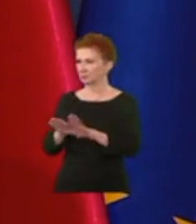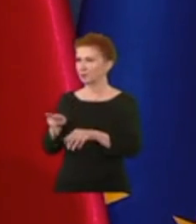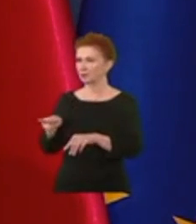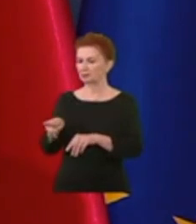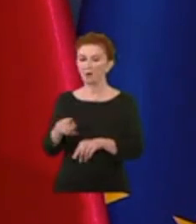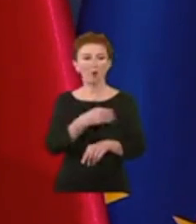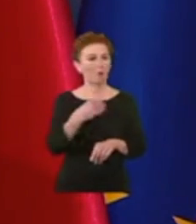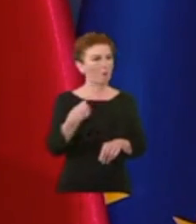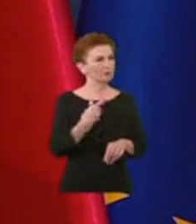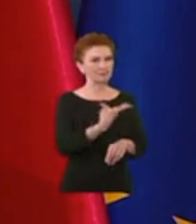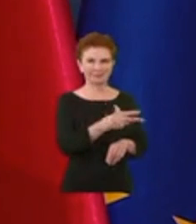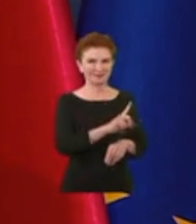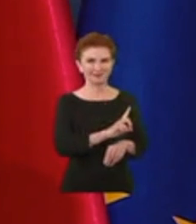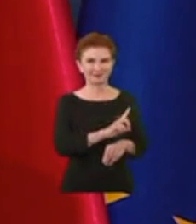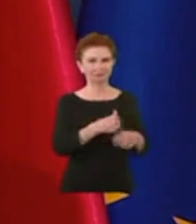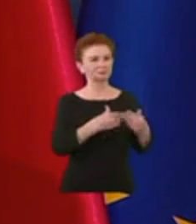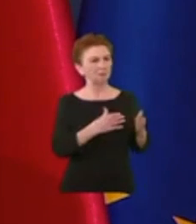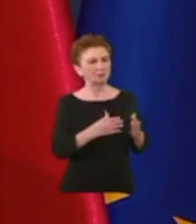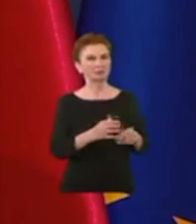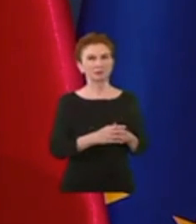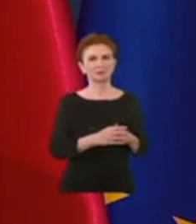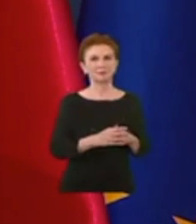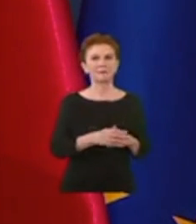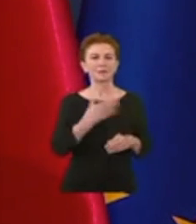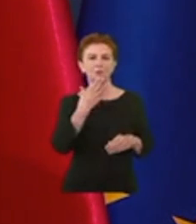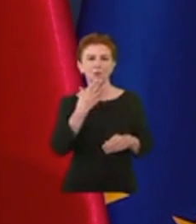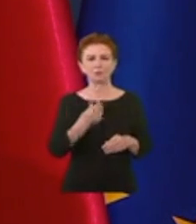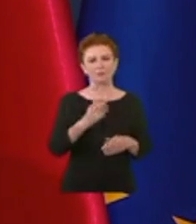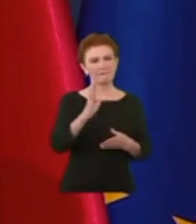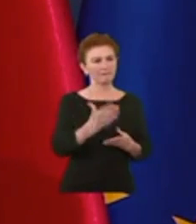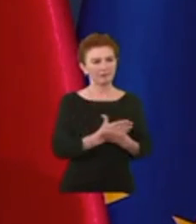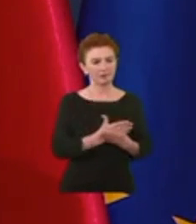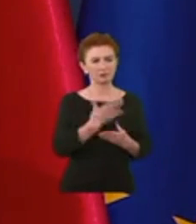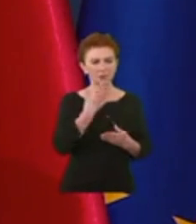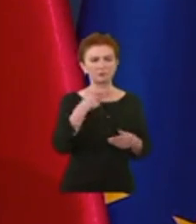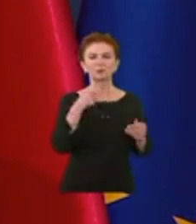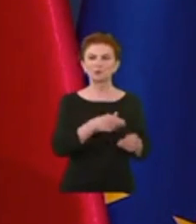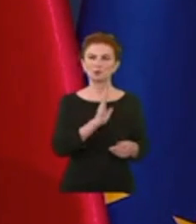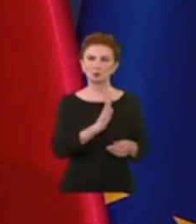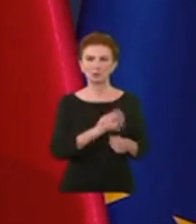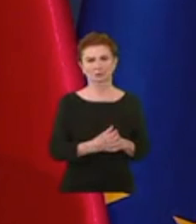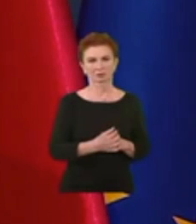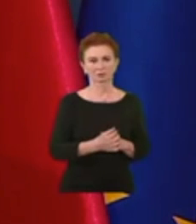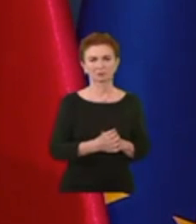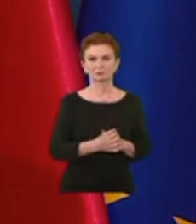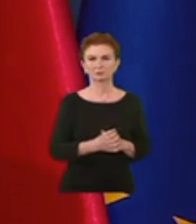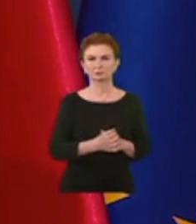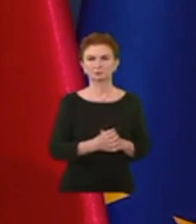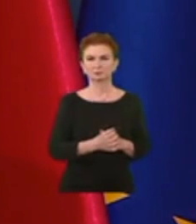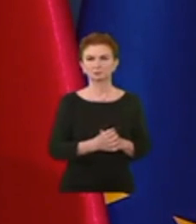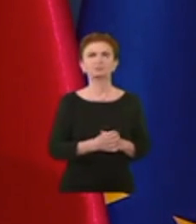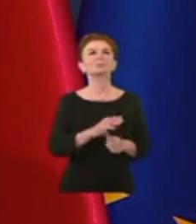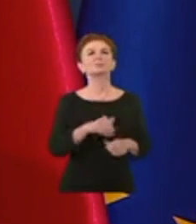inwestycji. Przedsiębiorcy zapewniają, że na tych budowach zabezpieczają i będą zabezpieczali